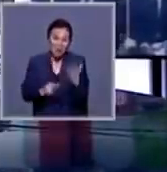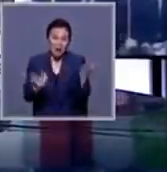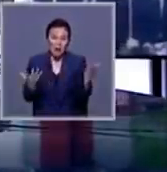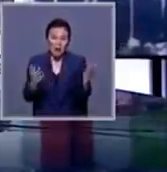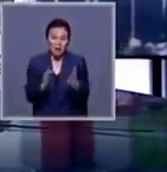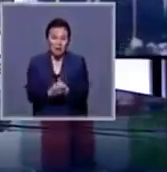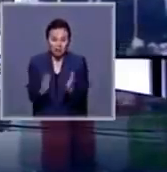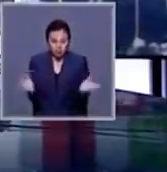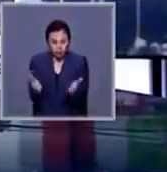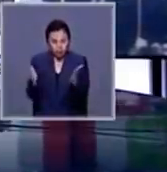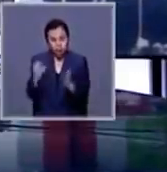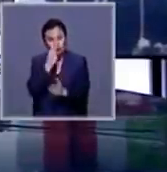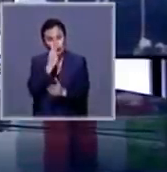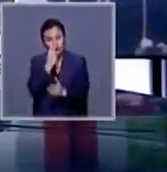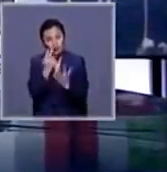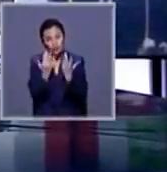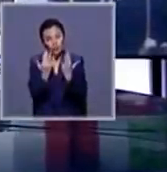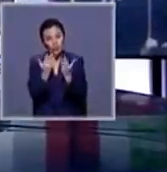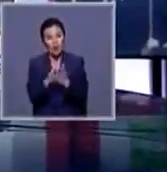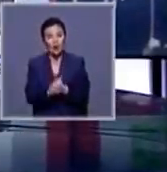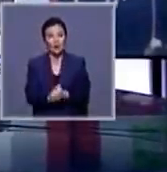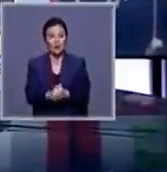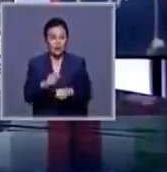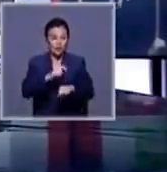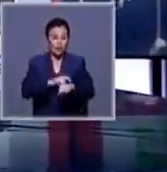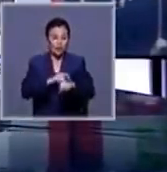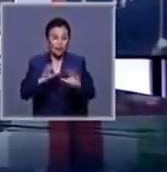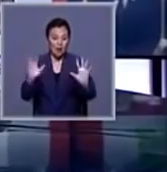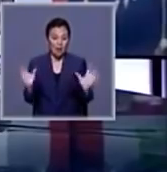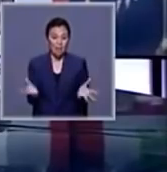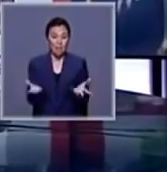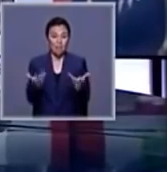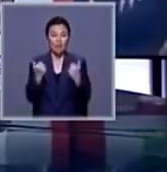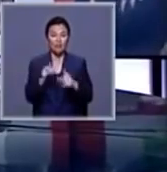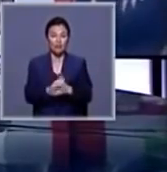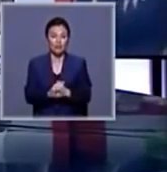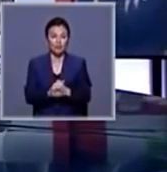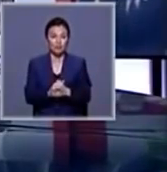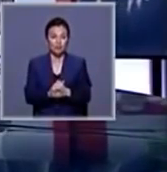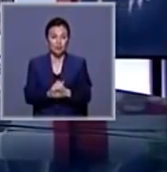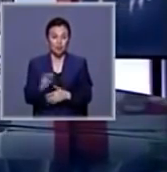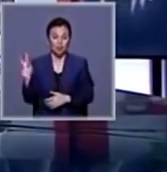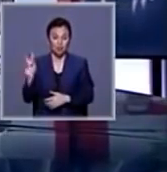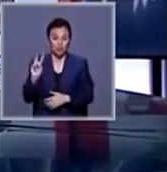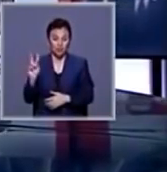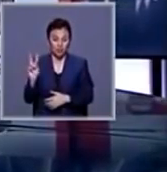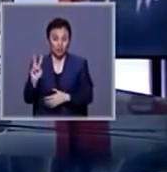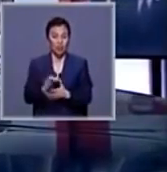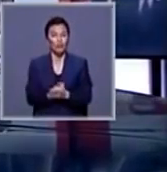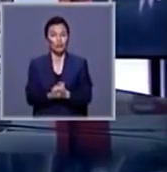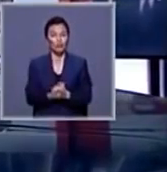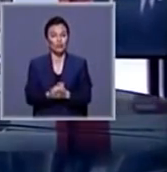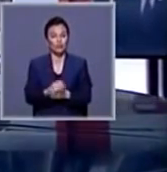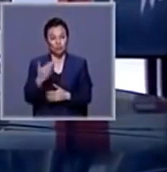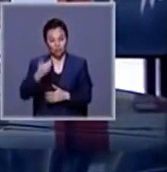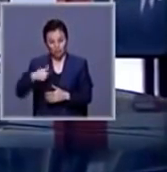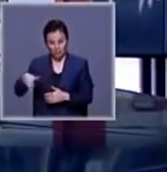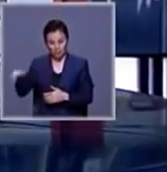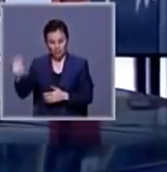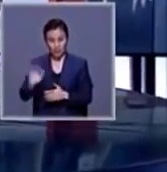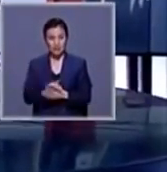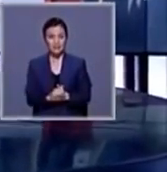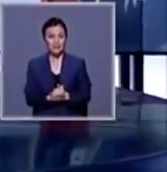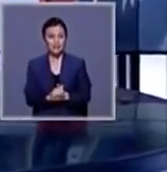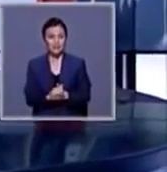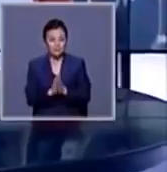ำลังใจหรือเปล่า ติดตามกันดูต่อไปวันนี้หมดเวลาของใบตองแห้งออนแอร์แล้วนะคุณอาทิตย์กิตติจันทร์ภัสวีลาคุณผู้ชมไปก่อนส